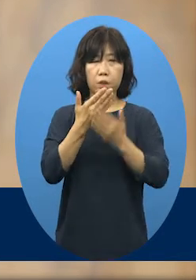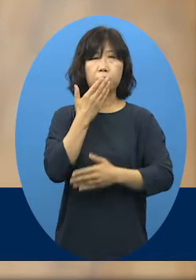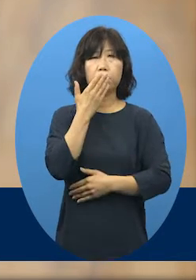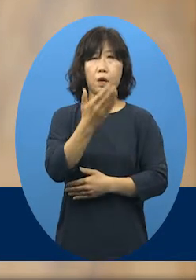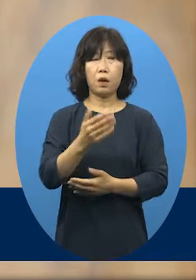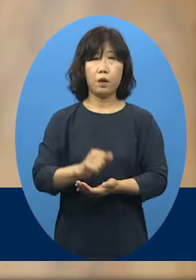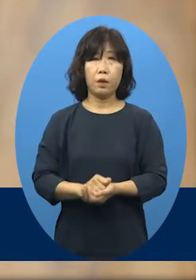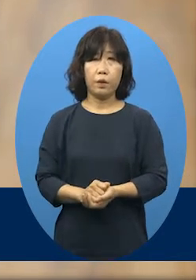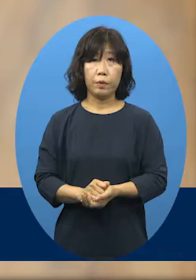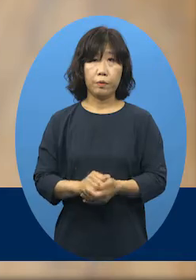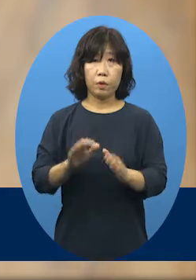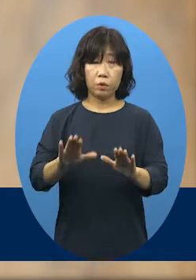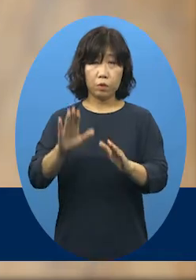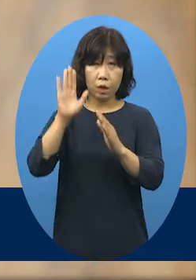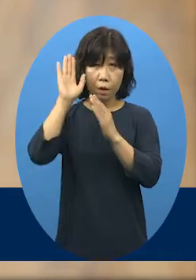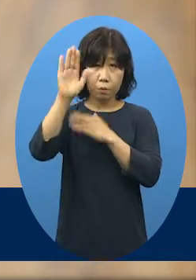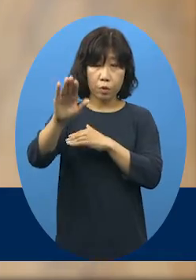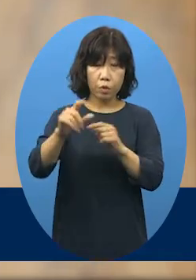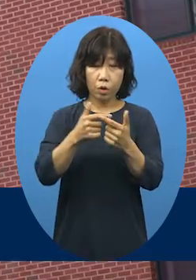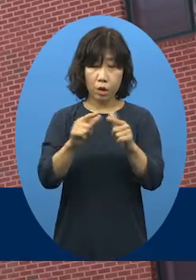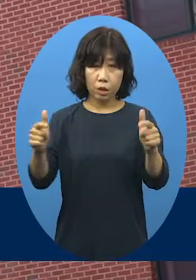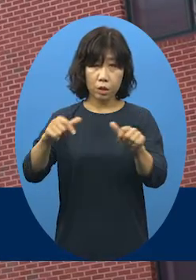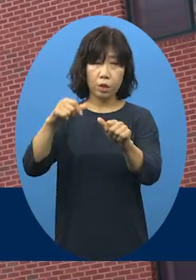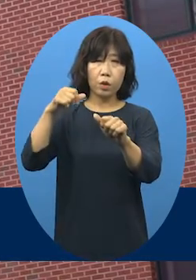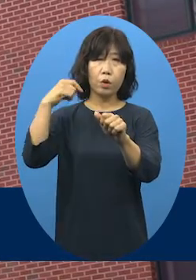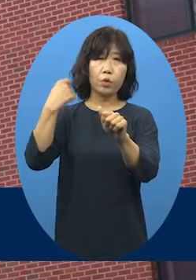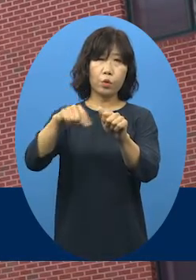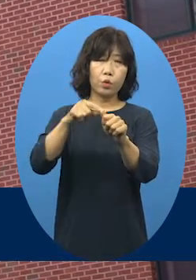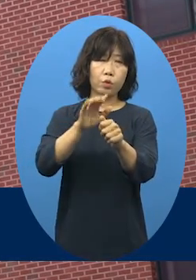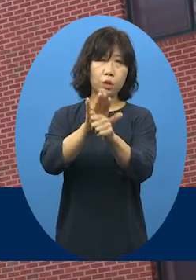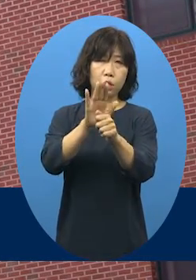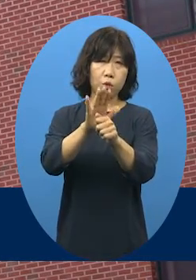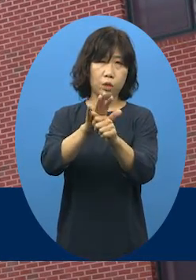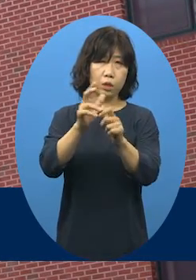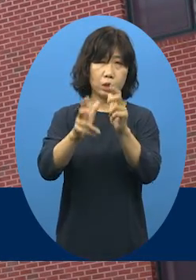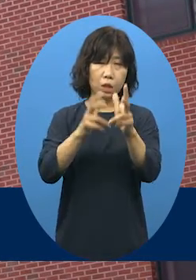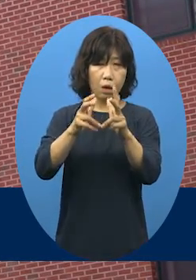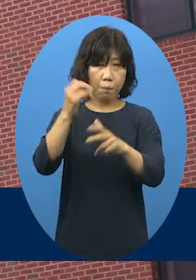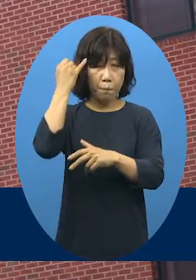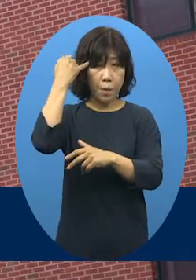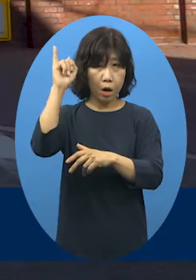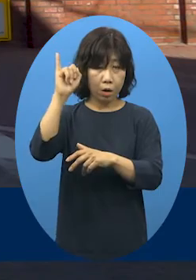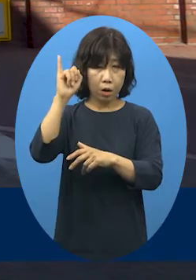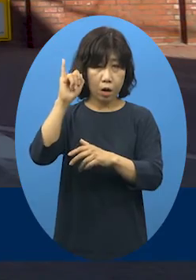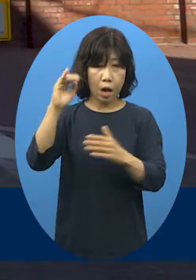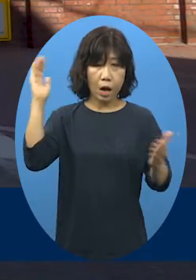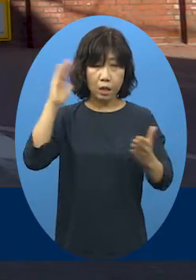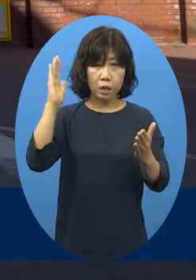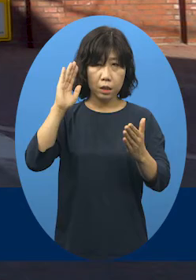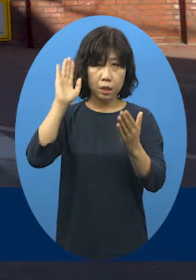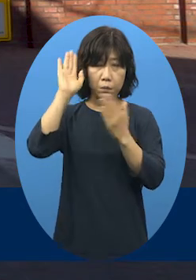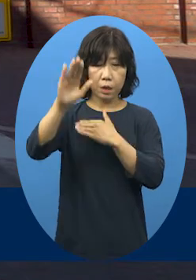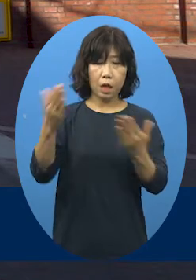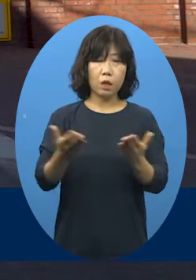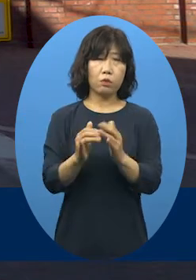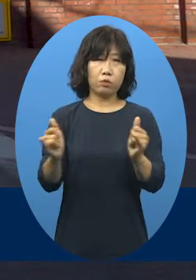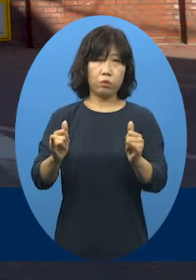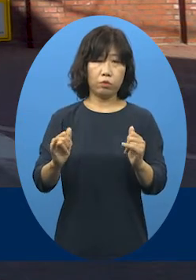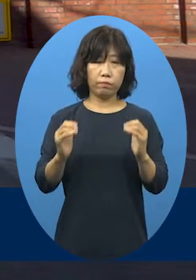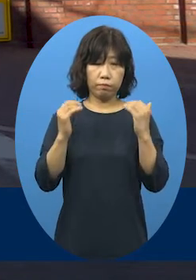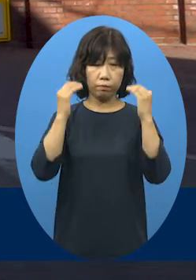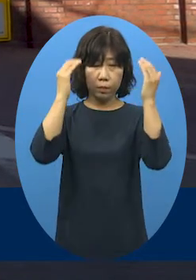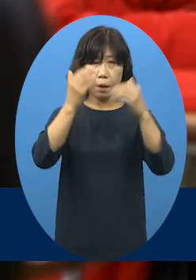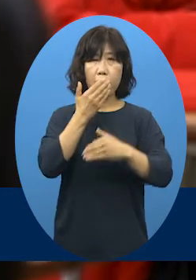자유롭게 선택해 학습할 수 있습니다 구는 앞으로도 다양한 교육지원 사업을 발굴의 학생들이 미래 인재로